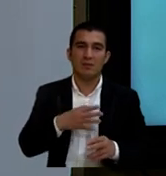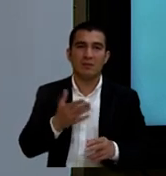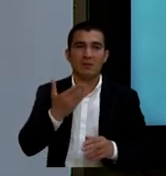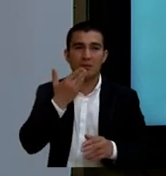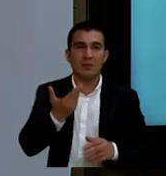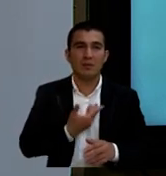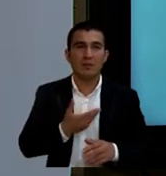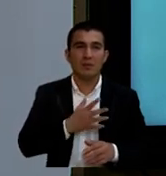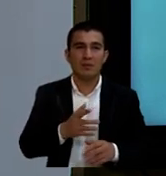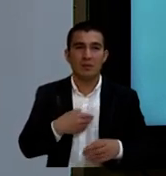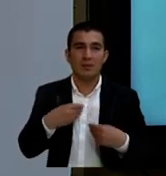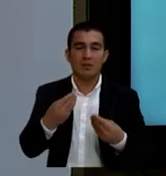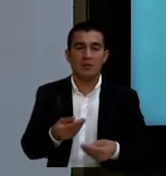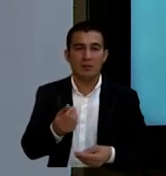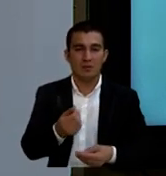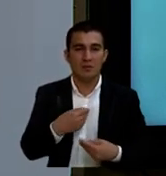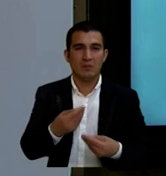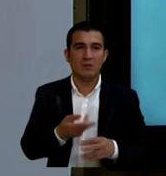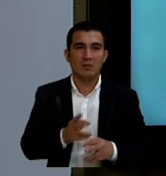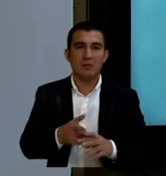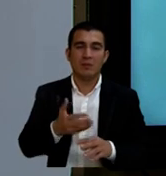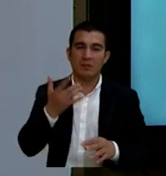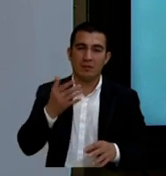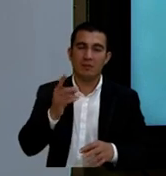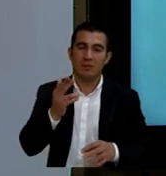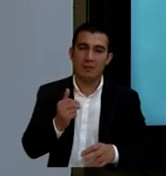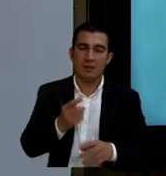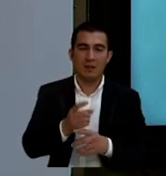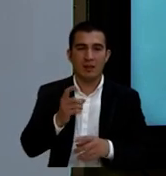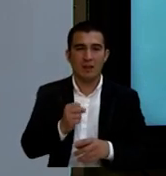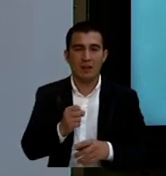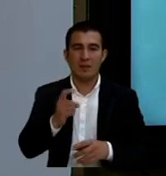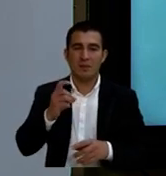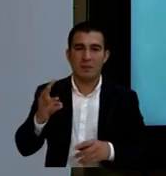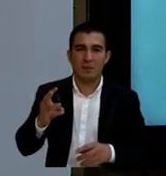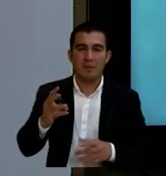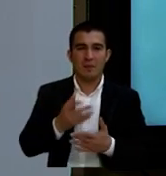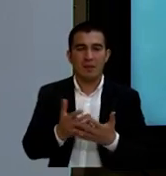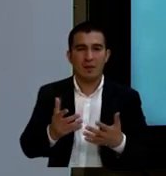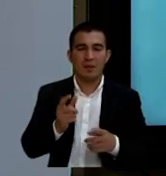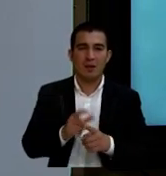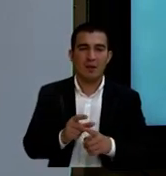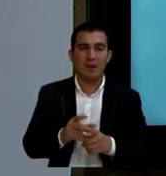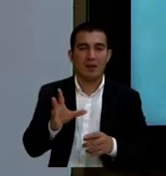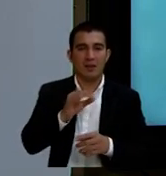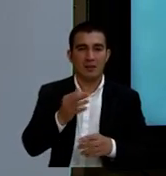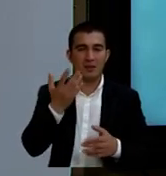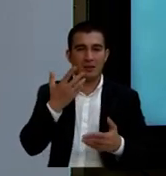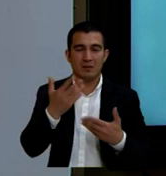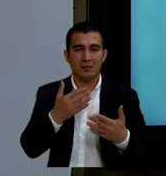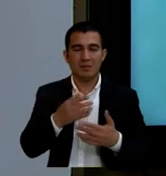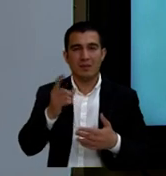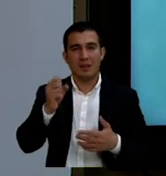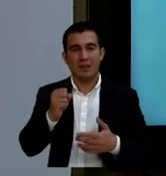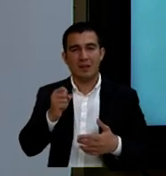keldim. Shunga haligi, xo'sh, anu kabi so'zlarni ko'p ishlatamiz. Bu